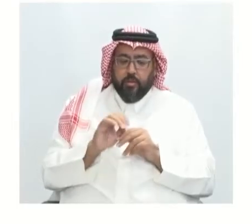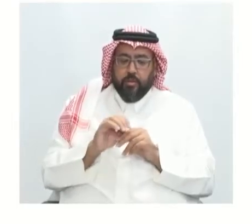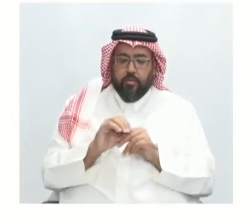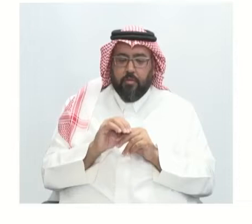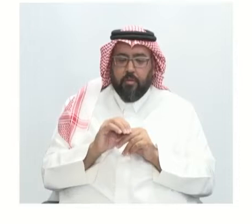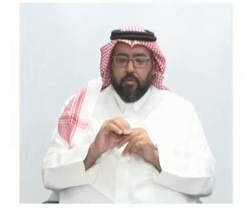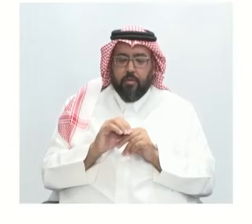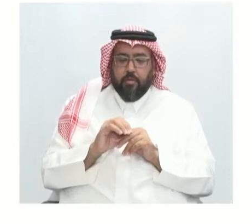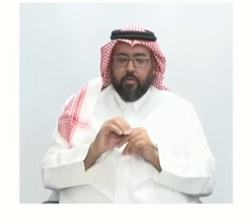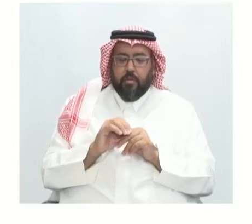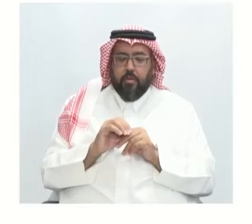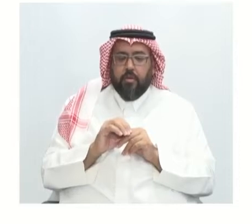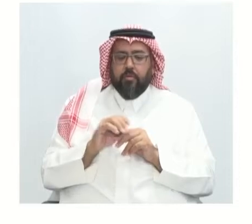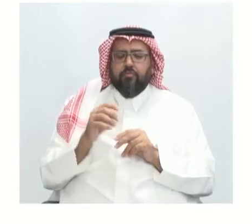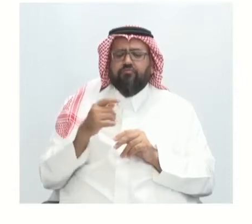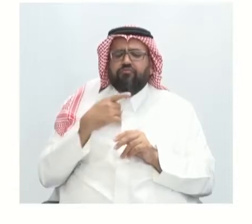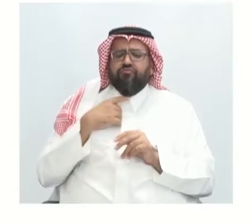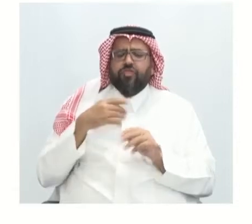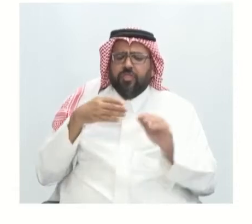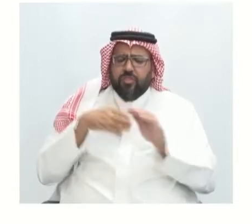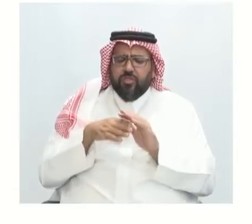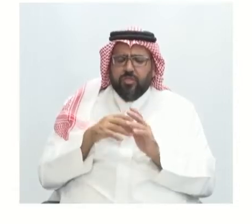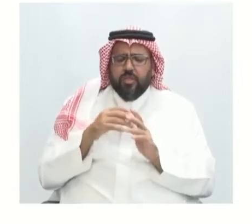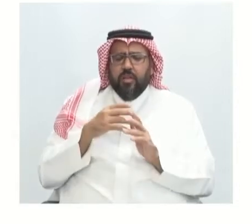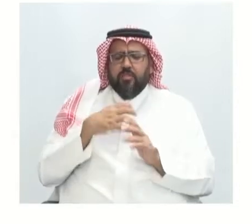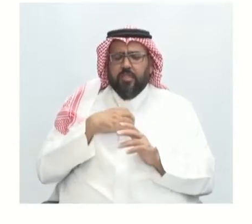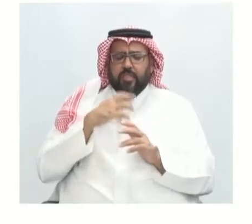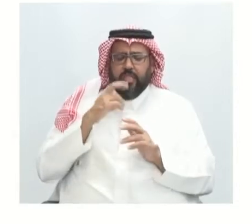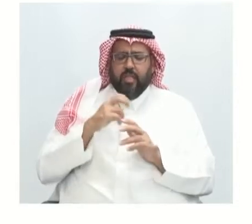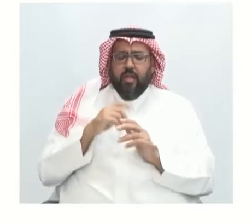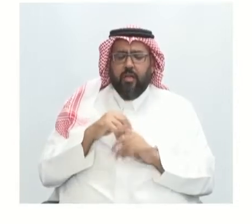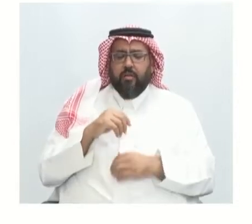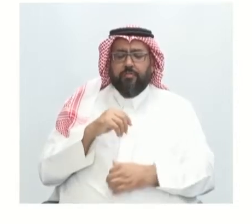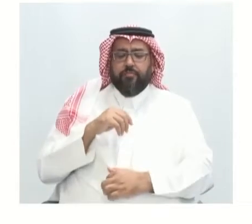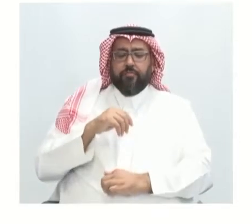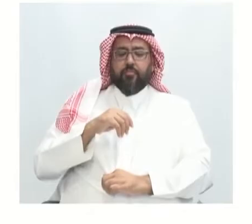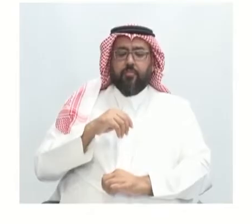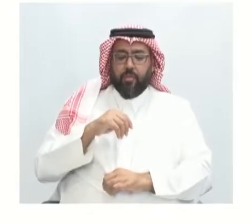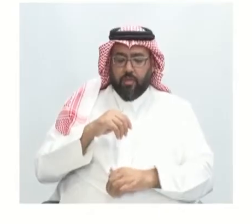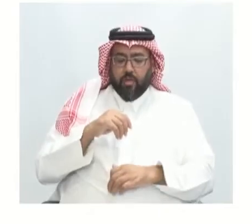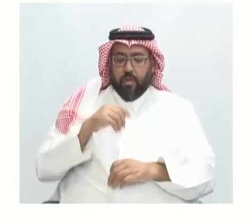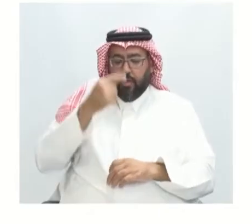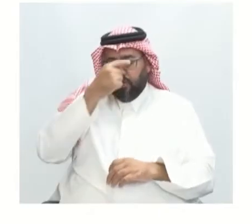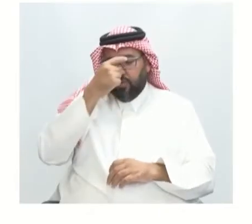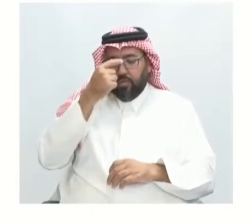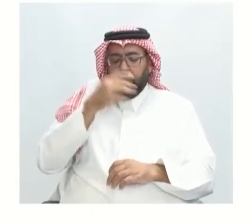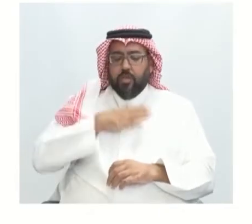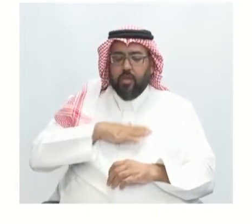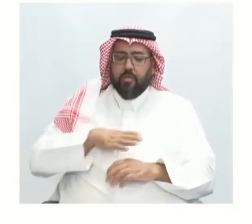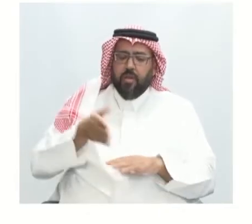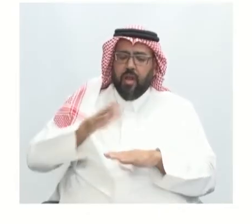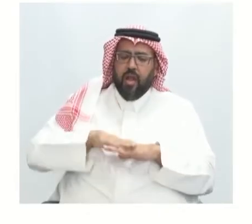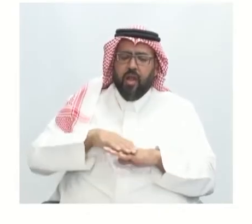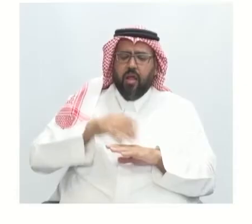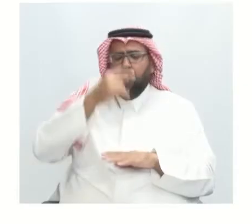طيب نوع الثالث الصبر على اقدار الله والمراد به حبس النفس عن